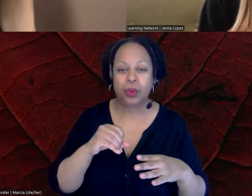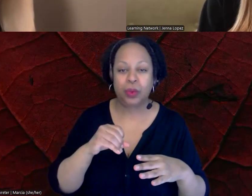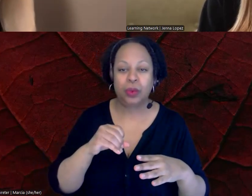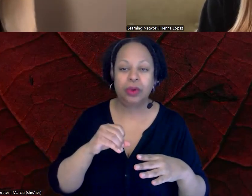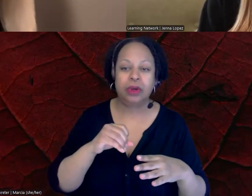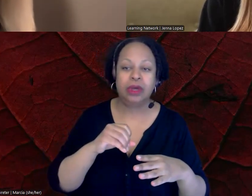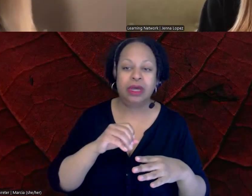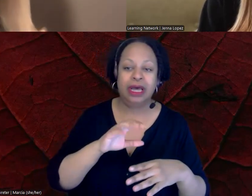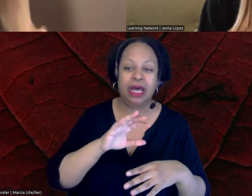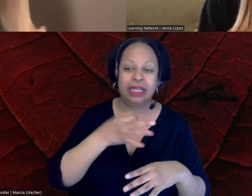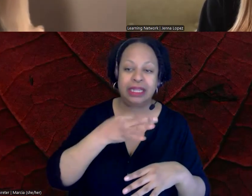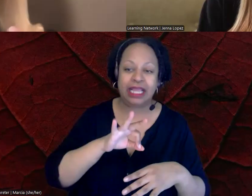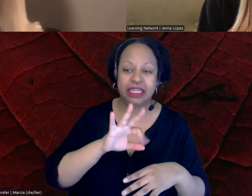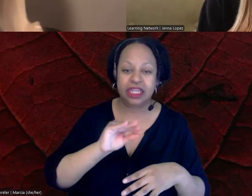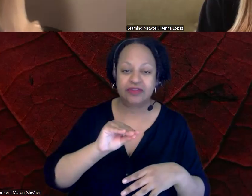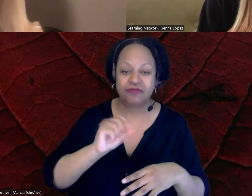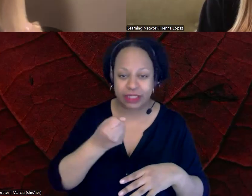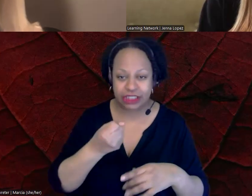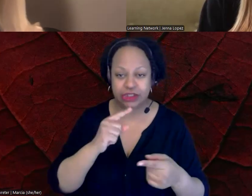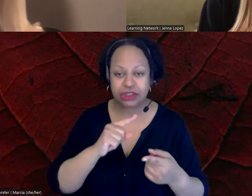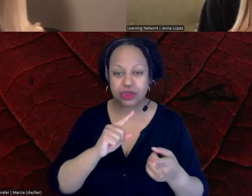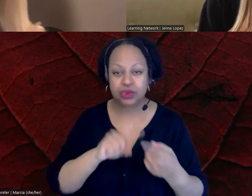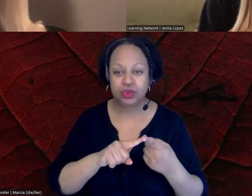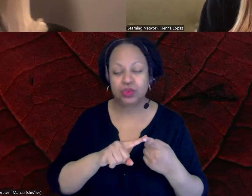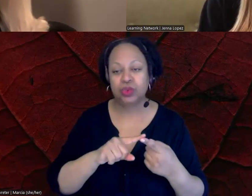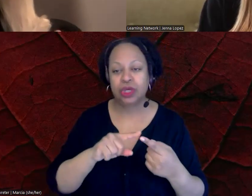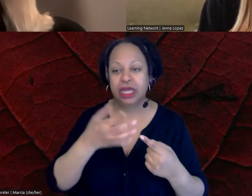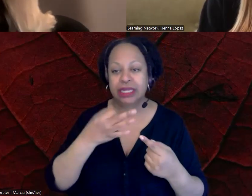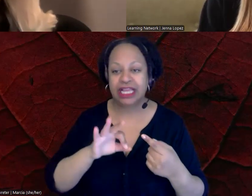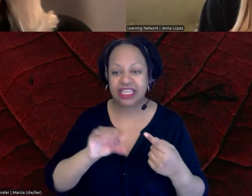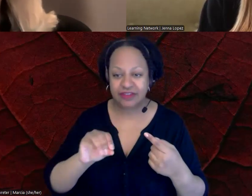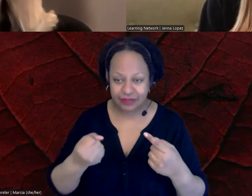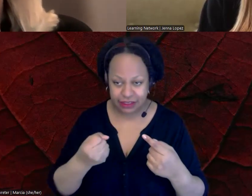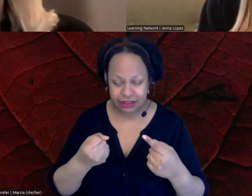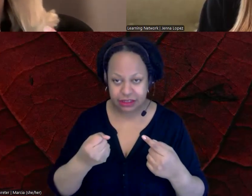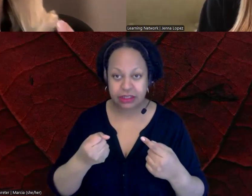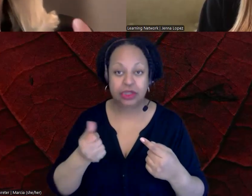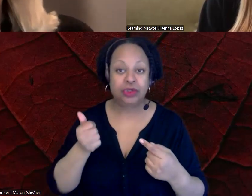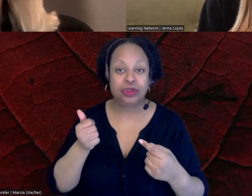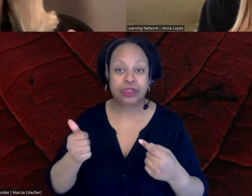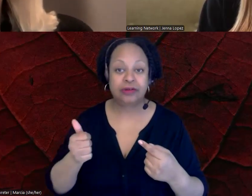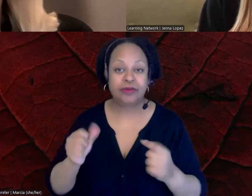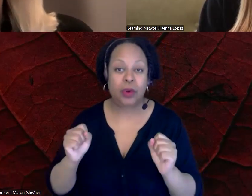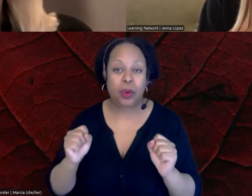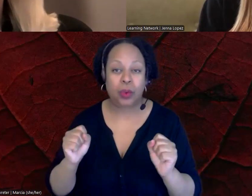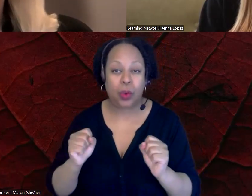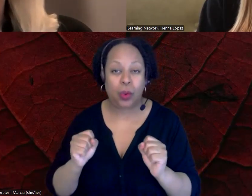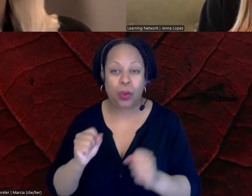mères réfrigérateurs. Vous étiez une mère froide parce que grâce à votre nature complètement